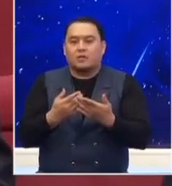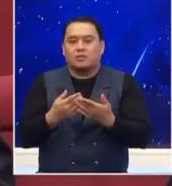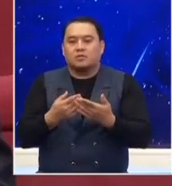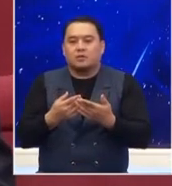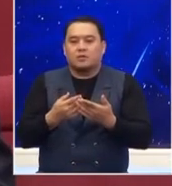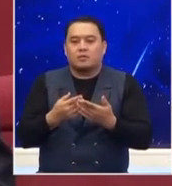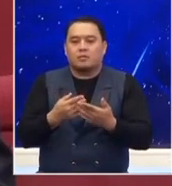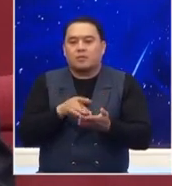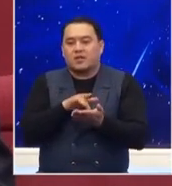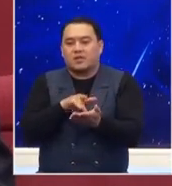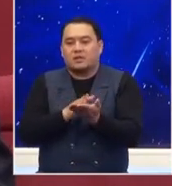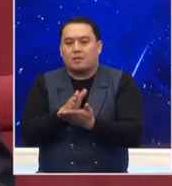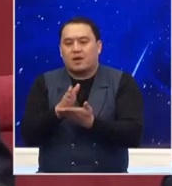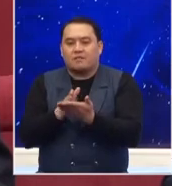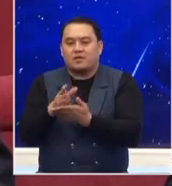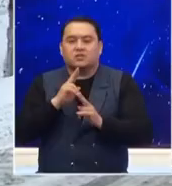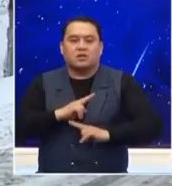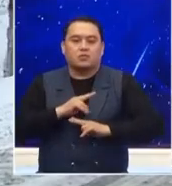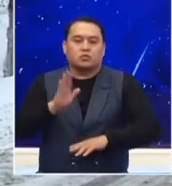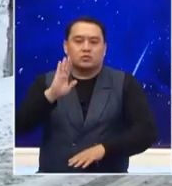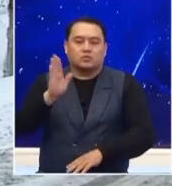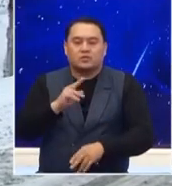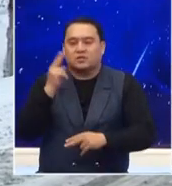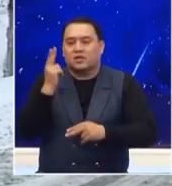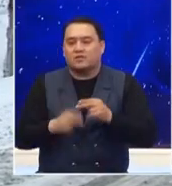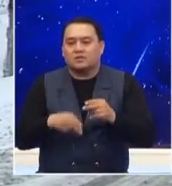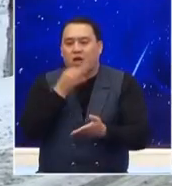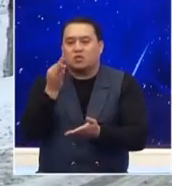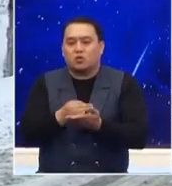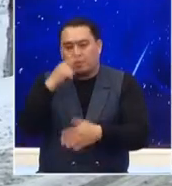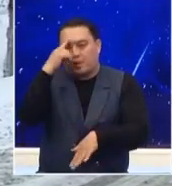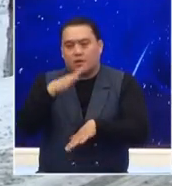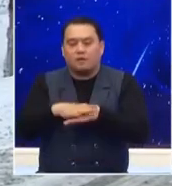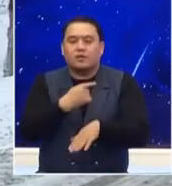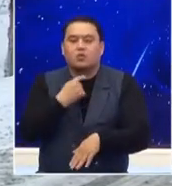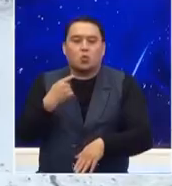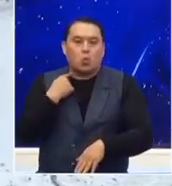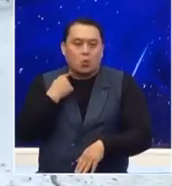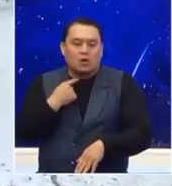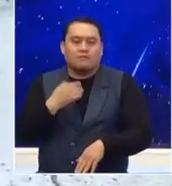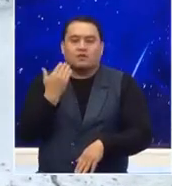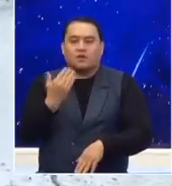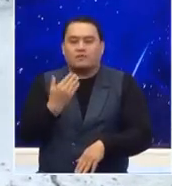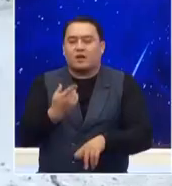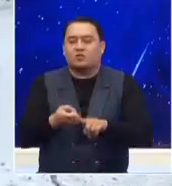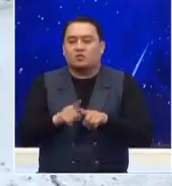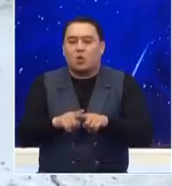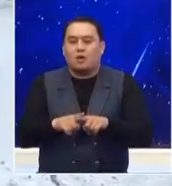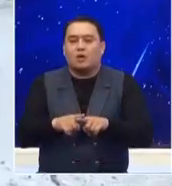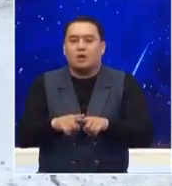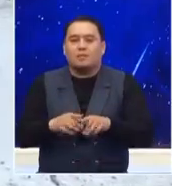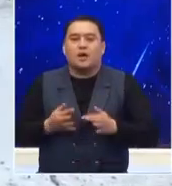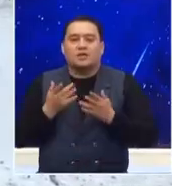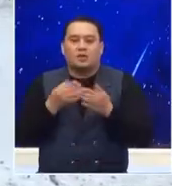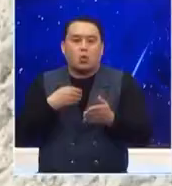отрабатывать, и уже дальше по направлениям все будет отработано. Завершающий отчет представил аким города Талдыкорган Галымжан Абдраимов. Городоначальник выразил